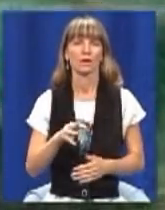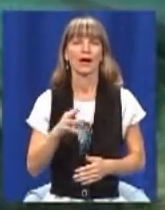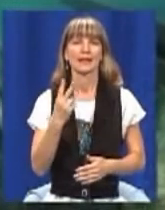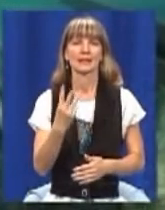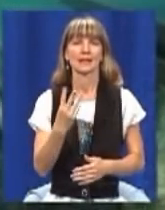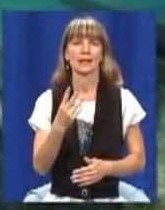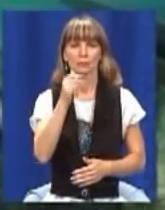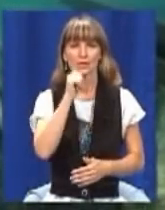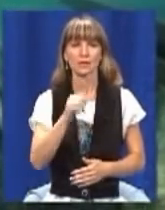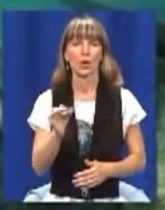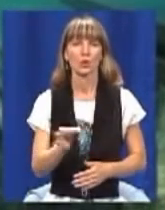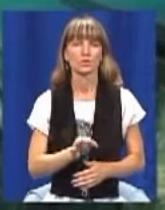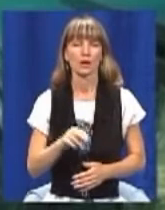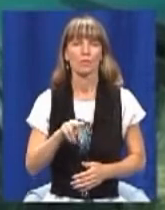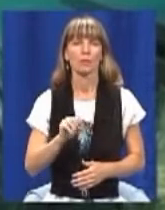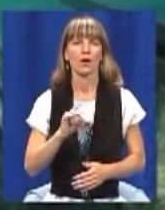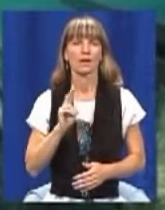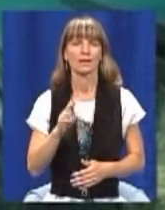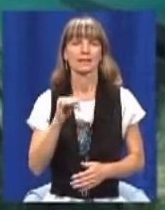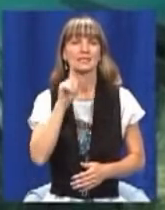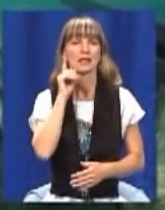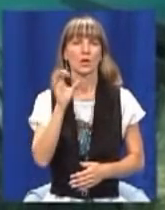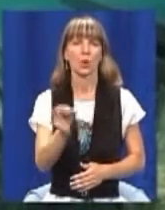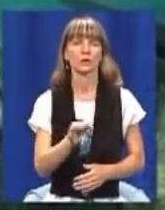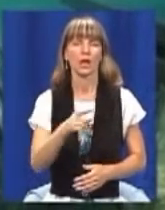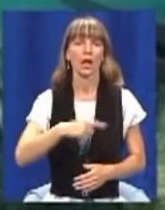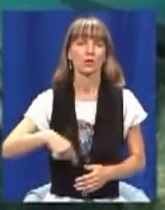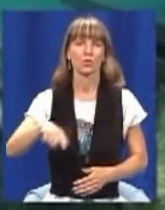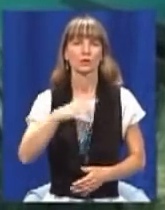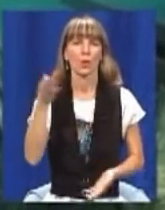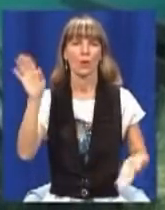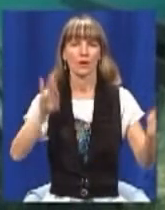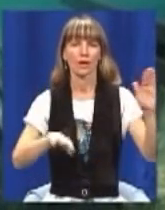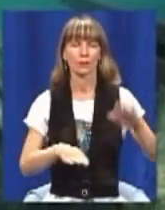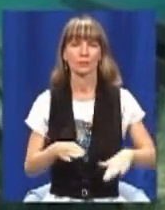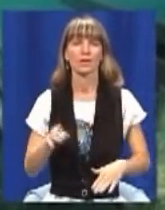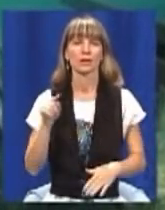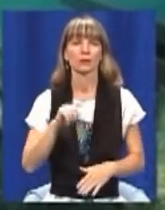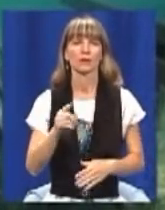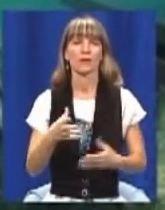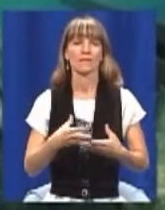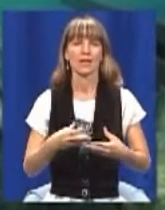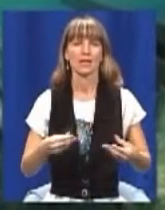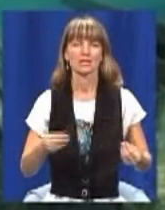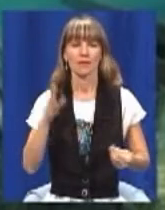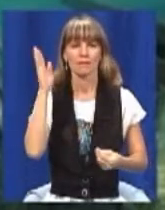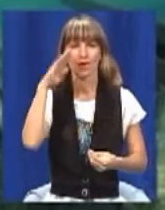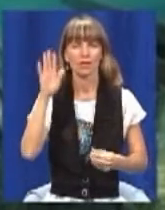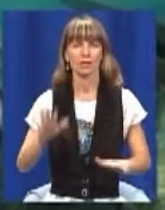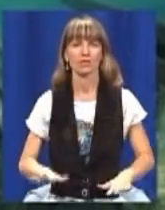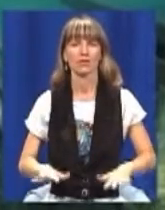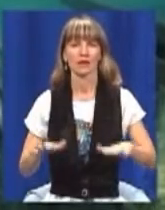озером. Річ у тім, що парк «Зелене озеро» оточено горами, тому що весни його затоплює вода, рівень